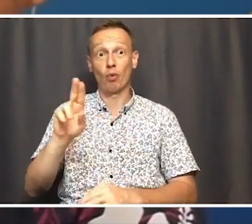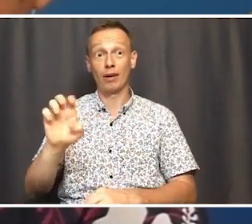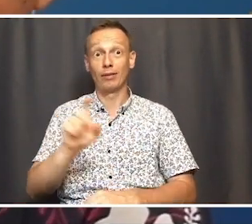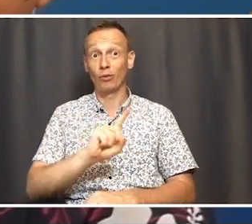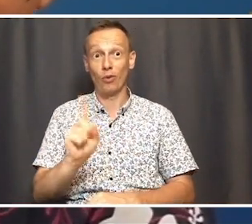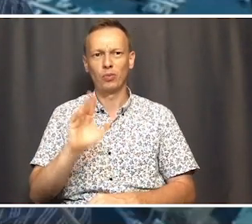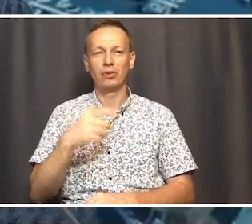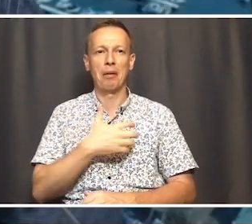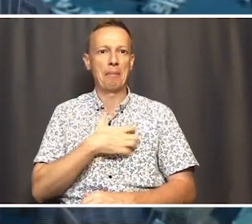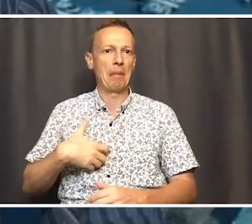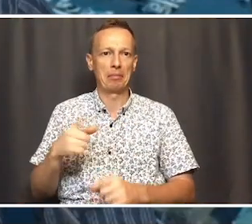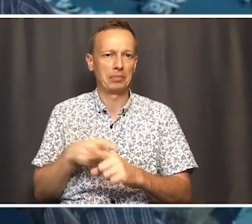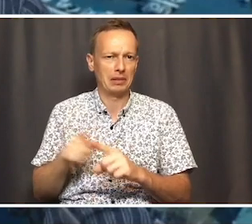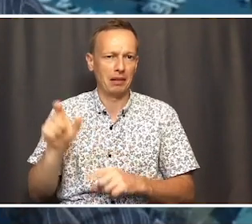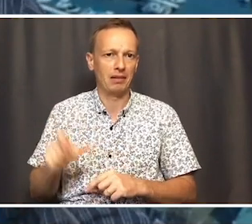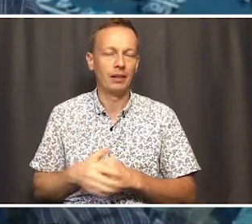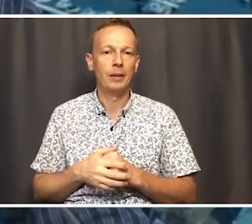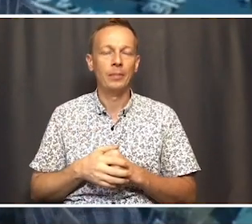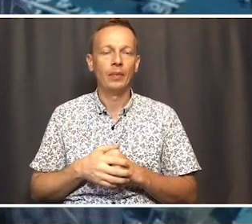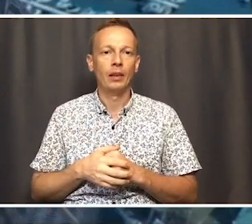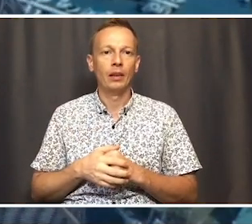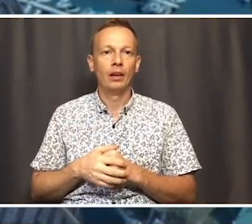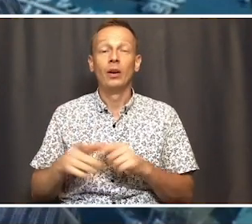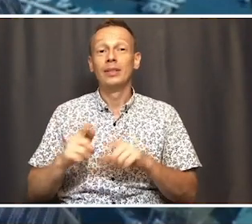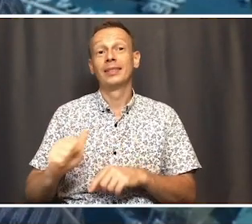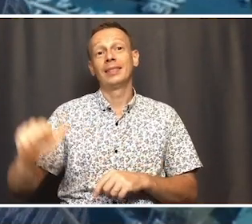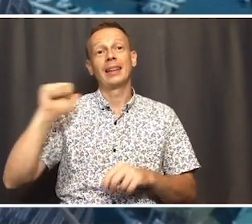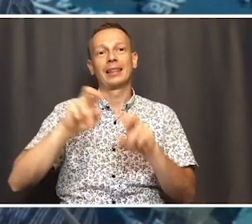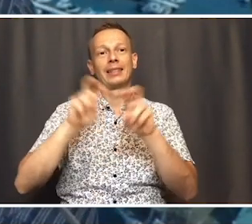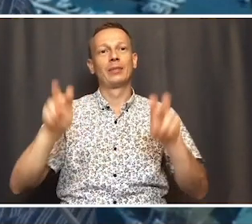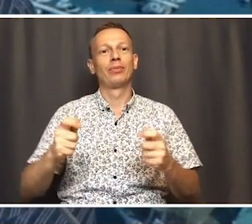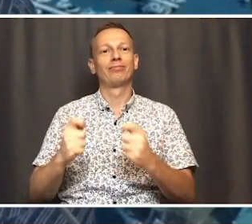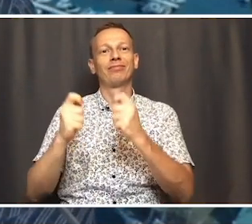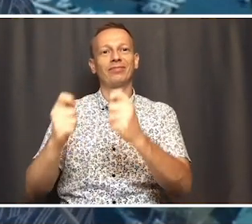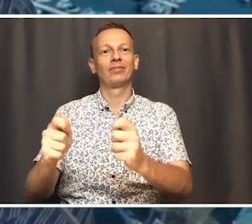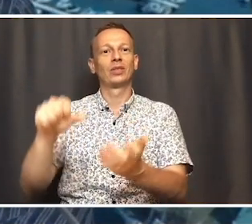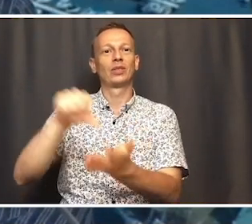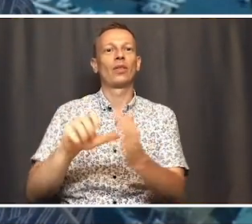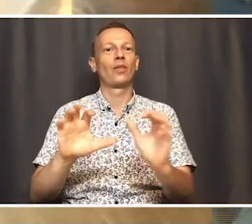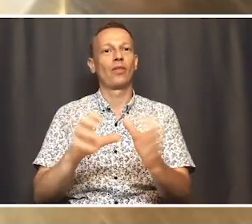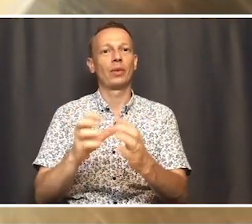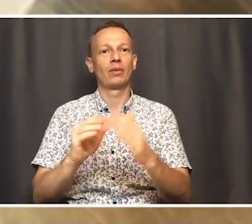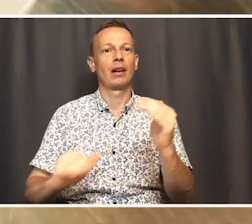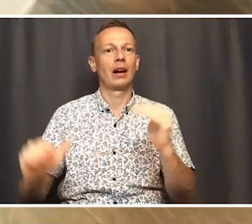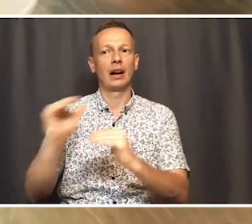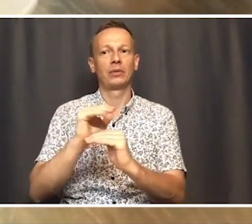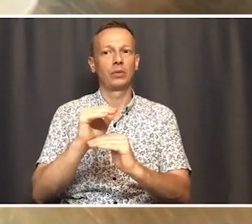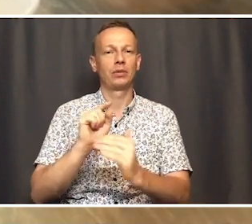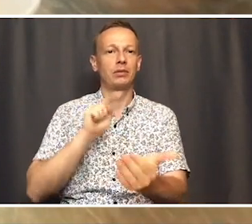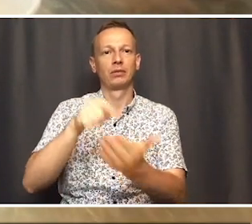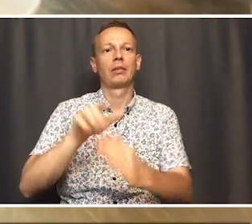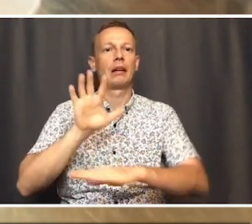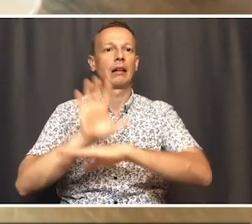expliquer cela. Et puis, cette remise de diplôme hier au centre de formation des adultes de